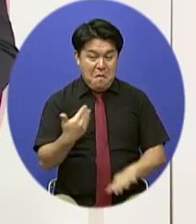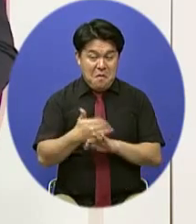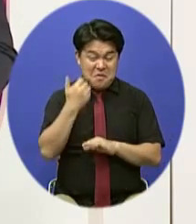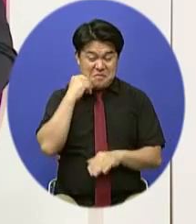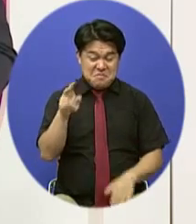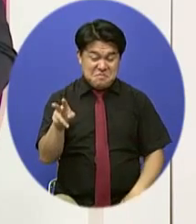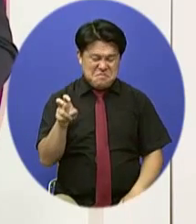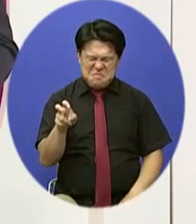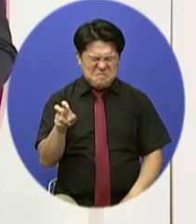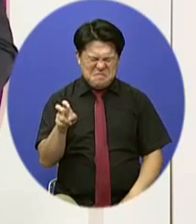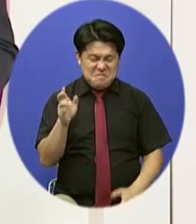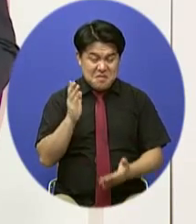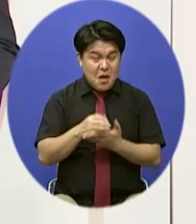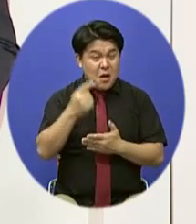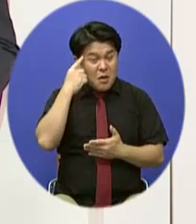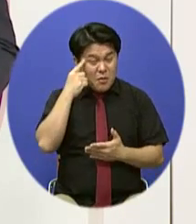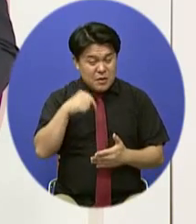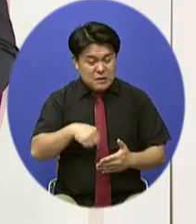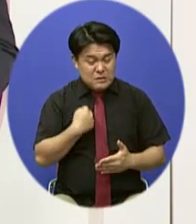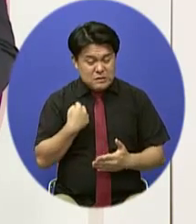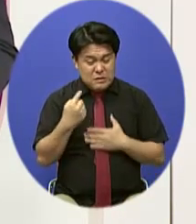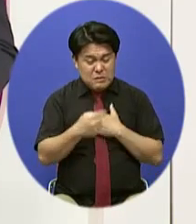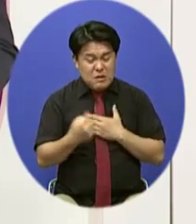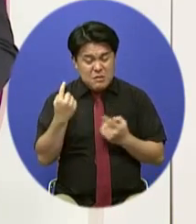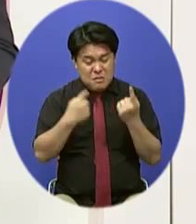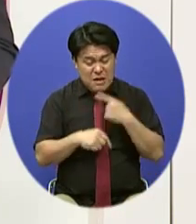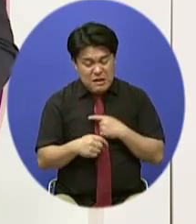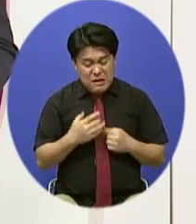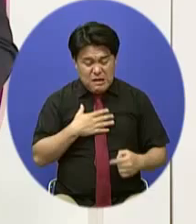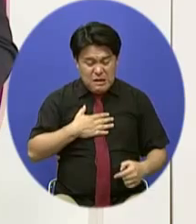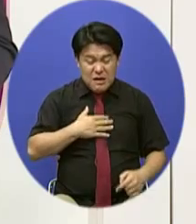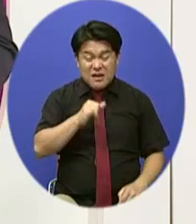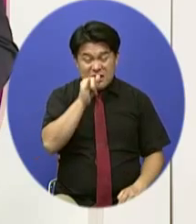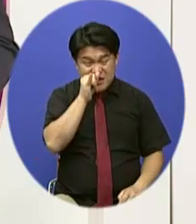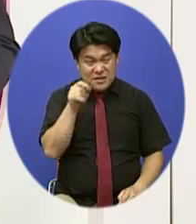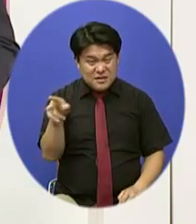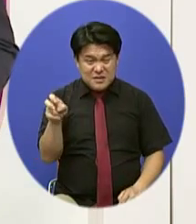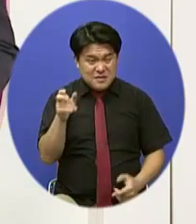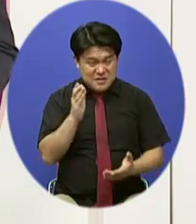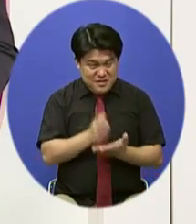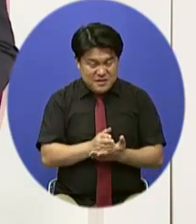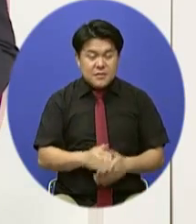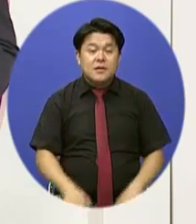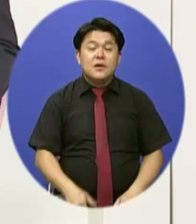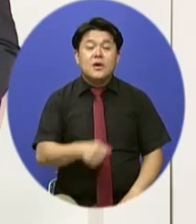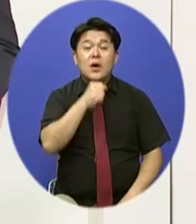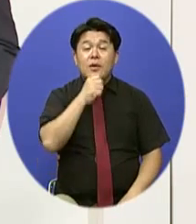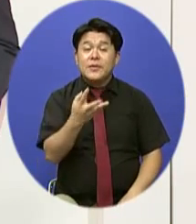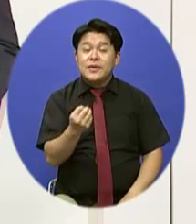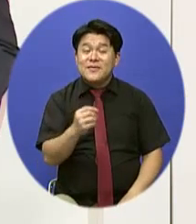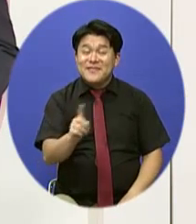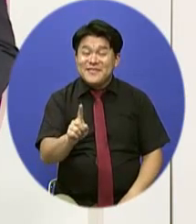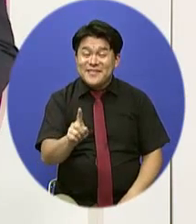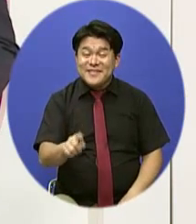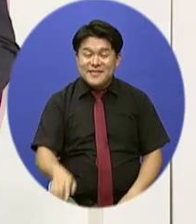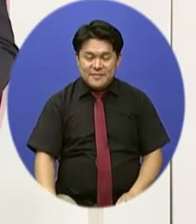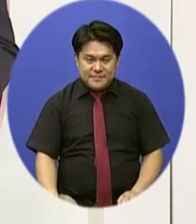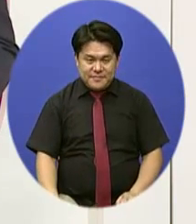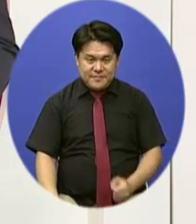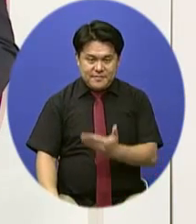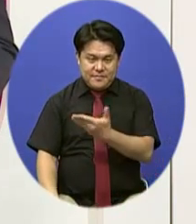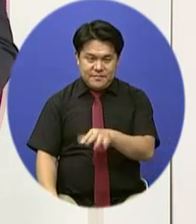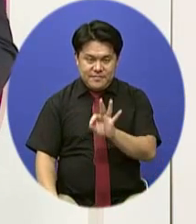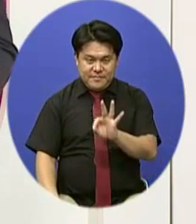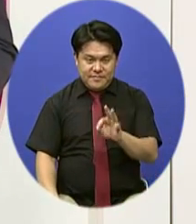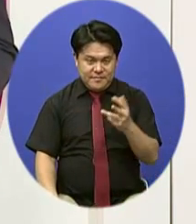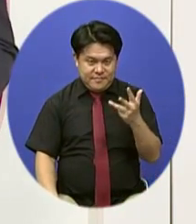미워해봤자 내가 몸이 상하고 내가 맞아요. 아프고 그렇더라고요. 그렇죠. 경험해보니까. 자, 몇 표나 얻어졌는지 네. 궁금합니다. 함께 네. 볼까요?